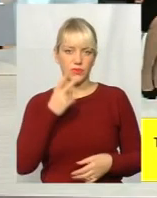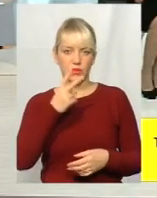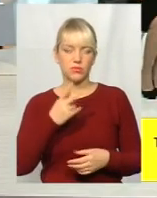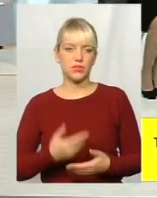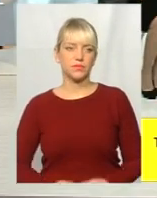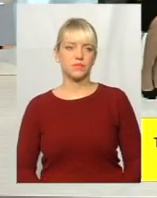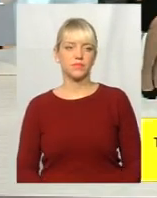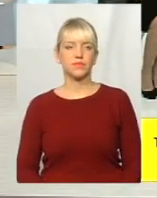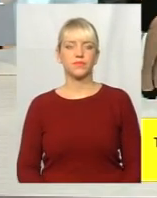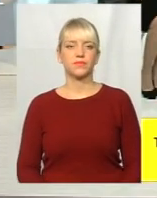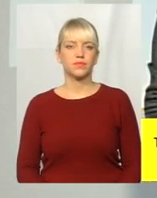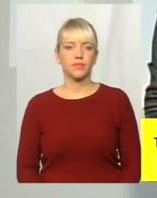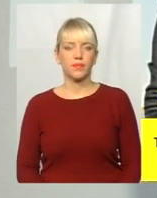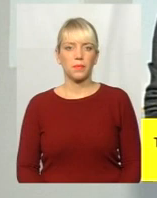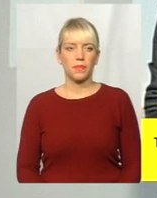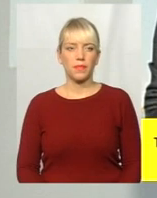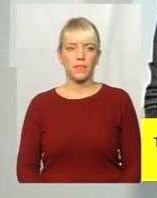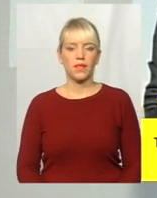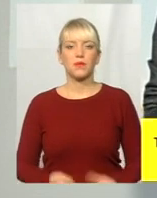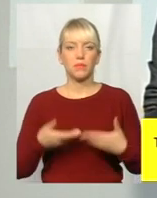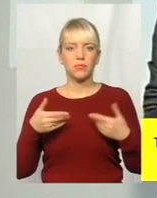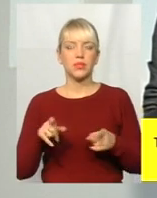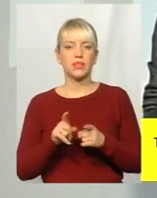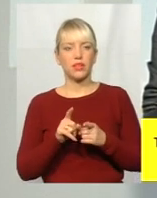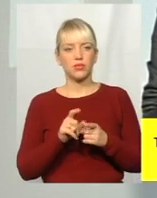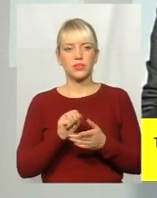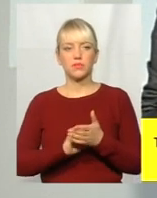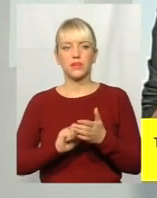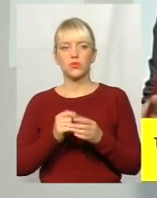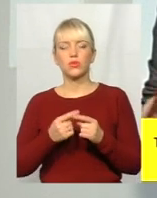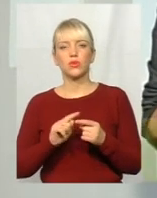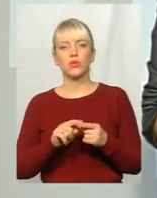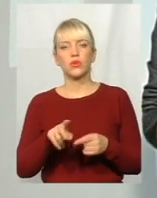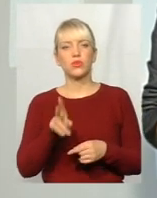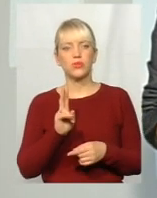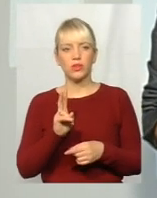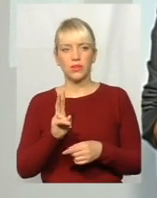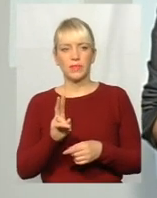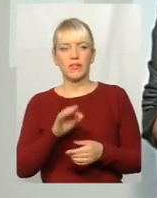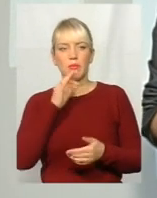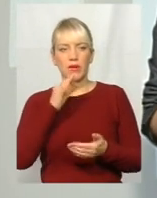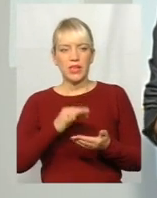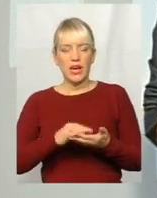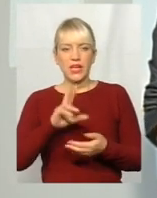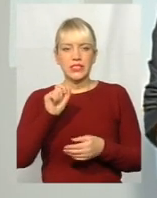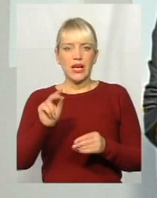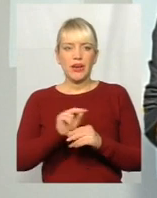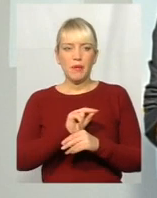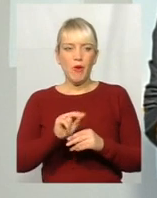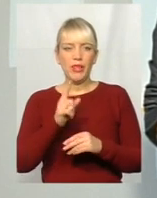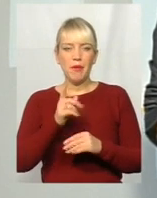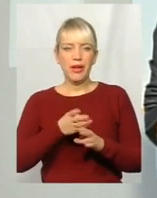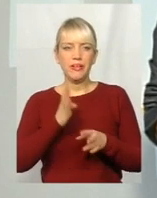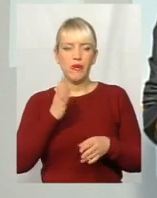Дякую, я зрозуміла вас, пане Сергій. Ми також з приводу того, як хто все ж таки відповідає за ремонти та про